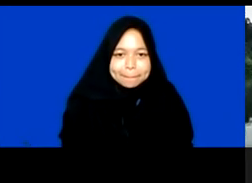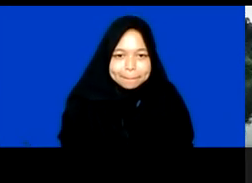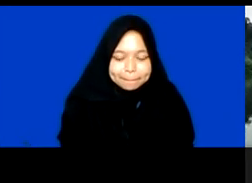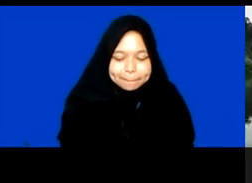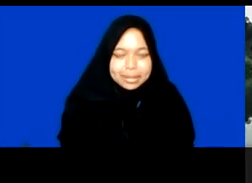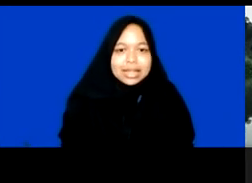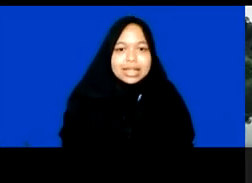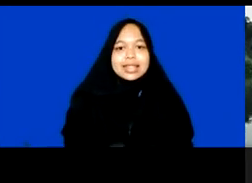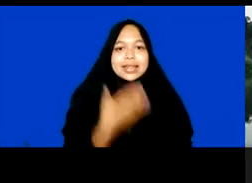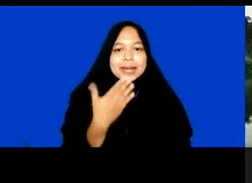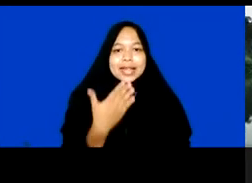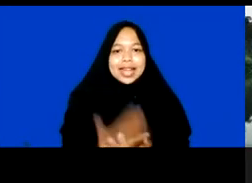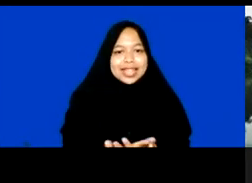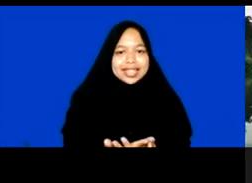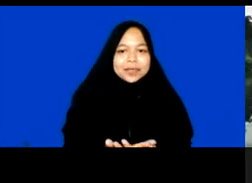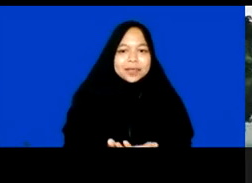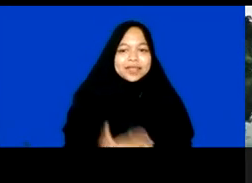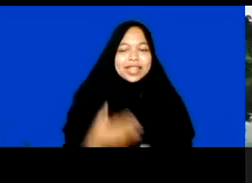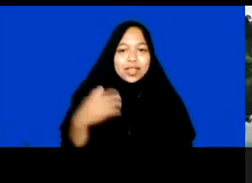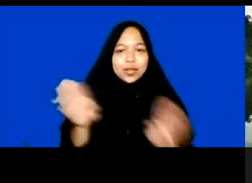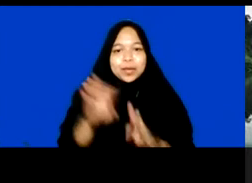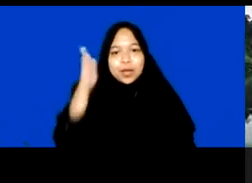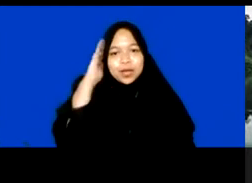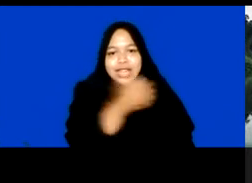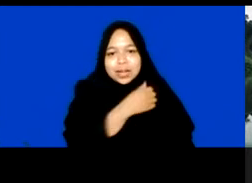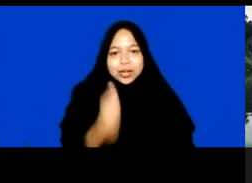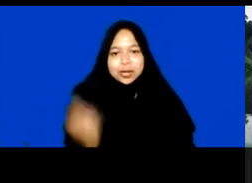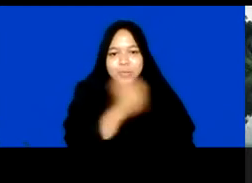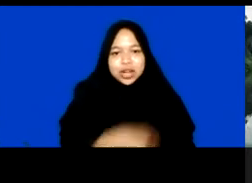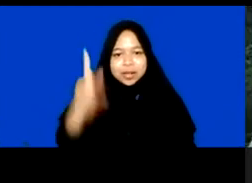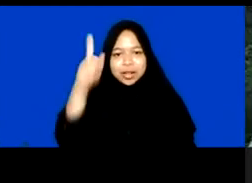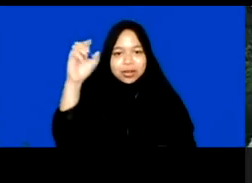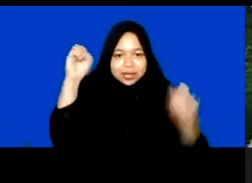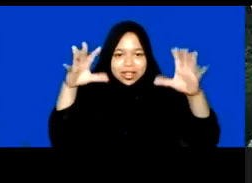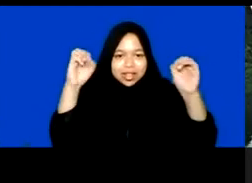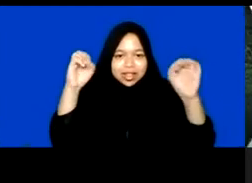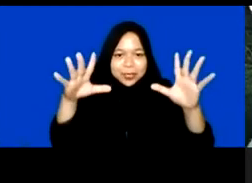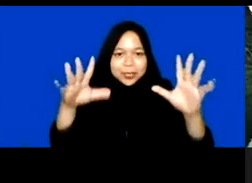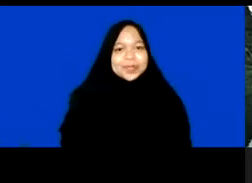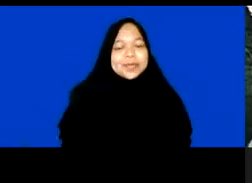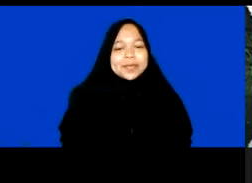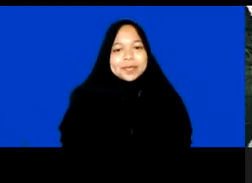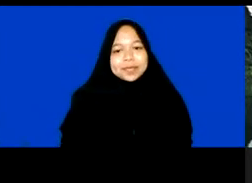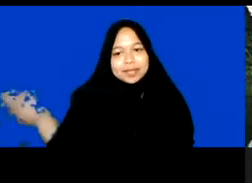Terima kasih. Akhir kata, saya tutup. Wassalamualaikum warahmatullahi